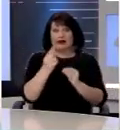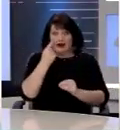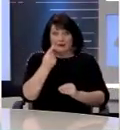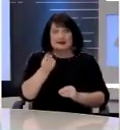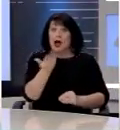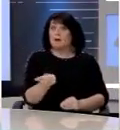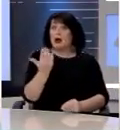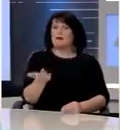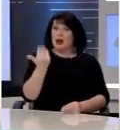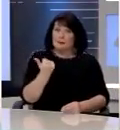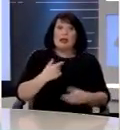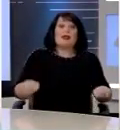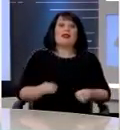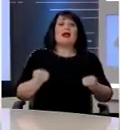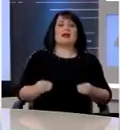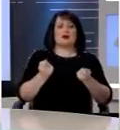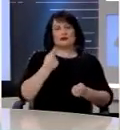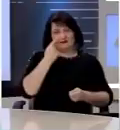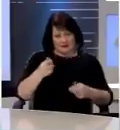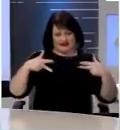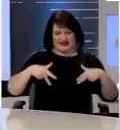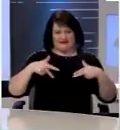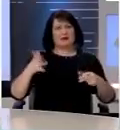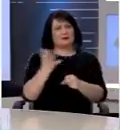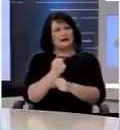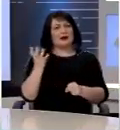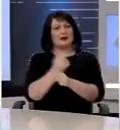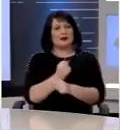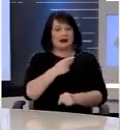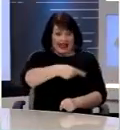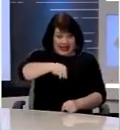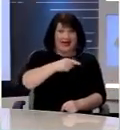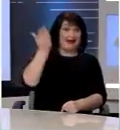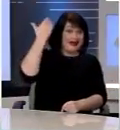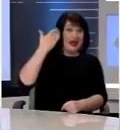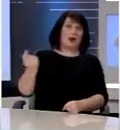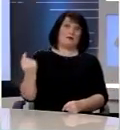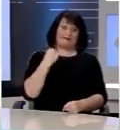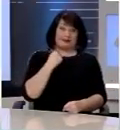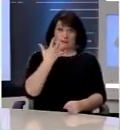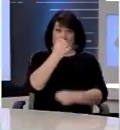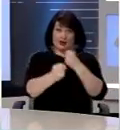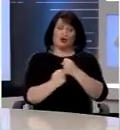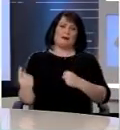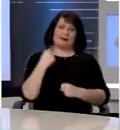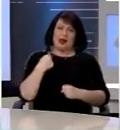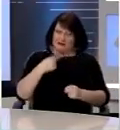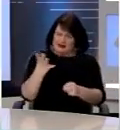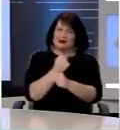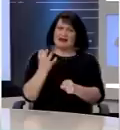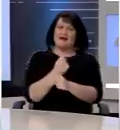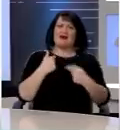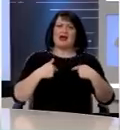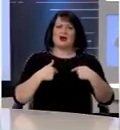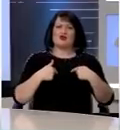Βλέπετε ότι η κυβέρνηση αυτή είναι που πετυχαίνει εκεί που εσείς αποτύχατε, 5 χρόνια, και